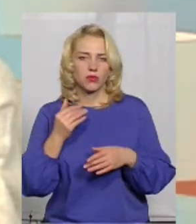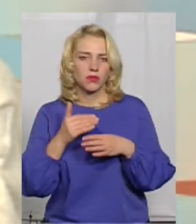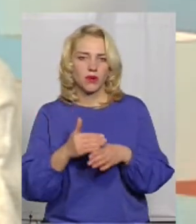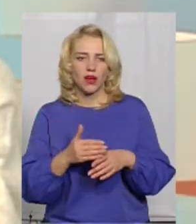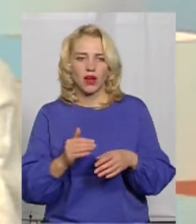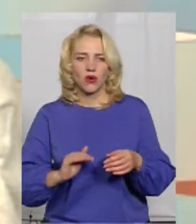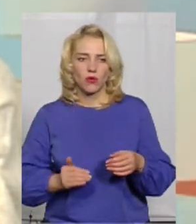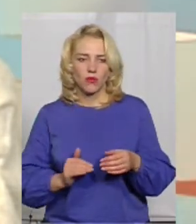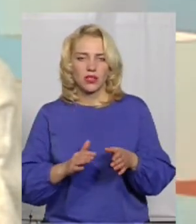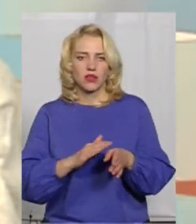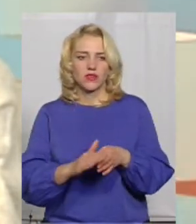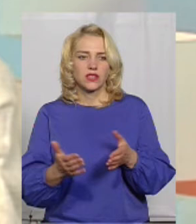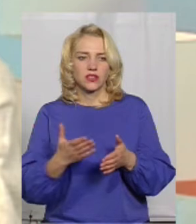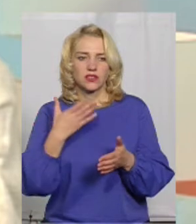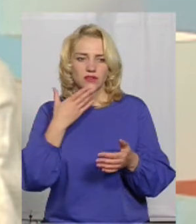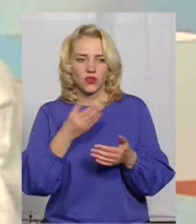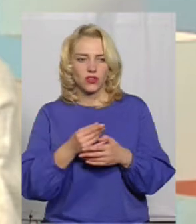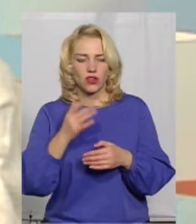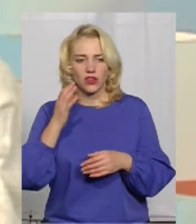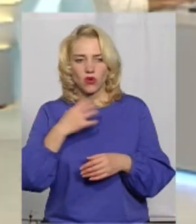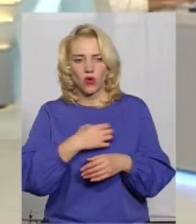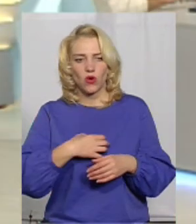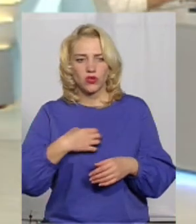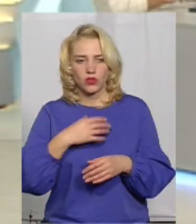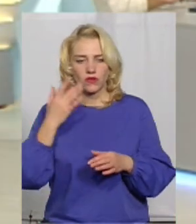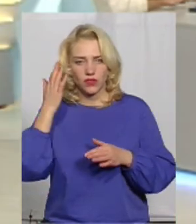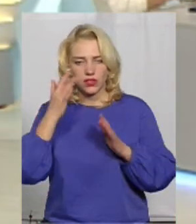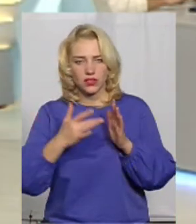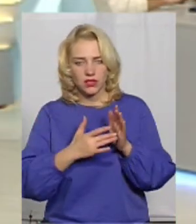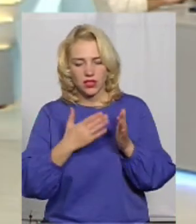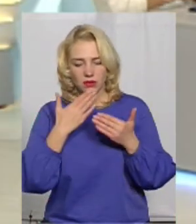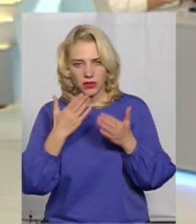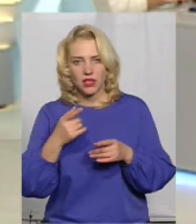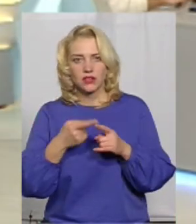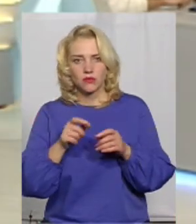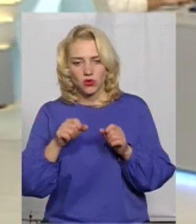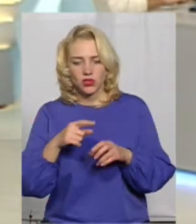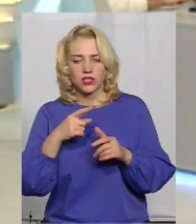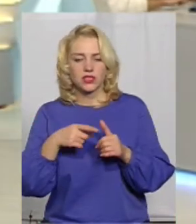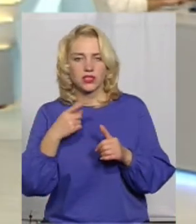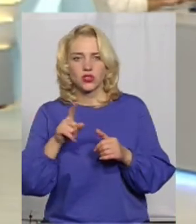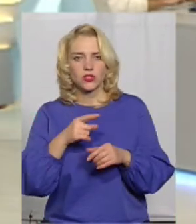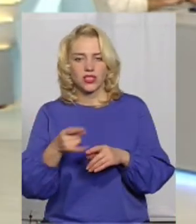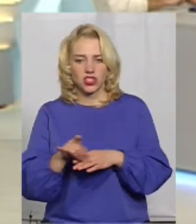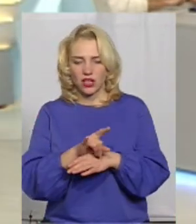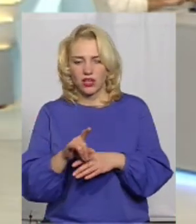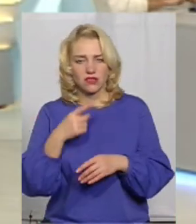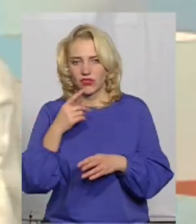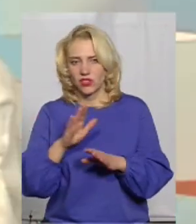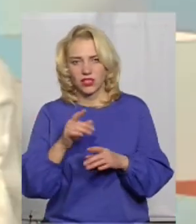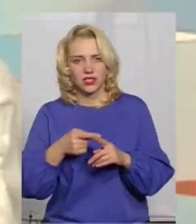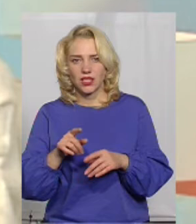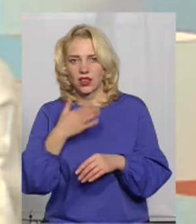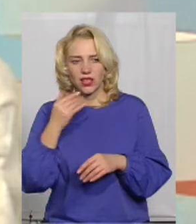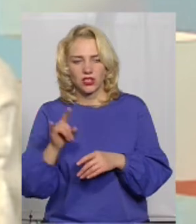іншій компанії реалізувати її якихось своїх основних цілей. Оскільки це можна називати шахрайством чи не можна? Не можна називати шахрайством, це можна називати